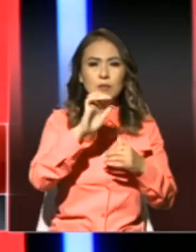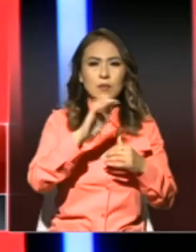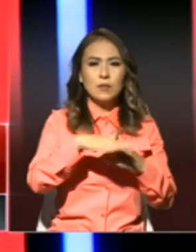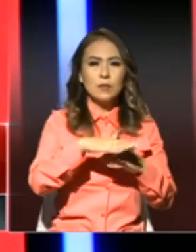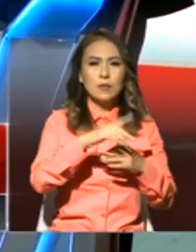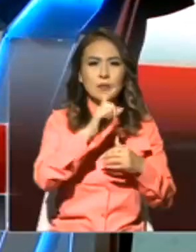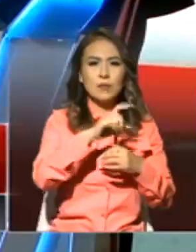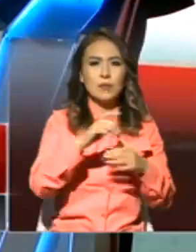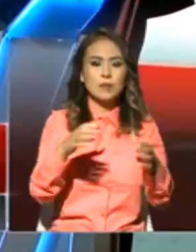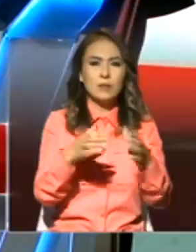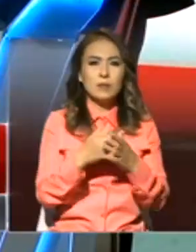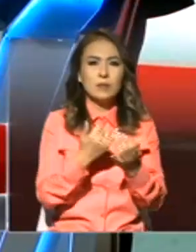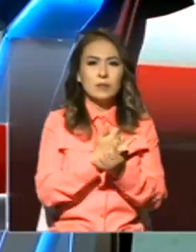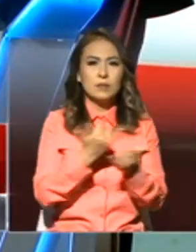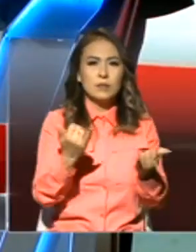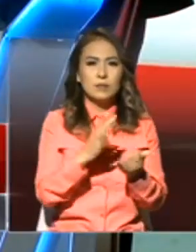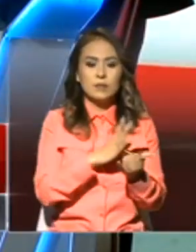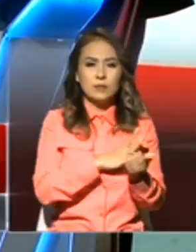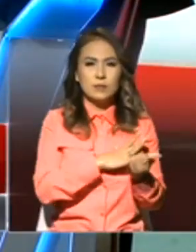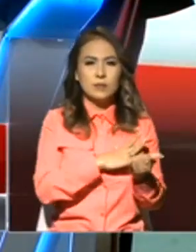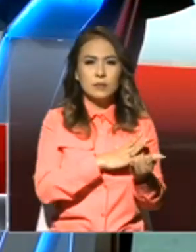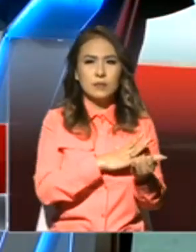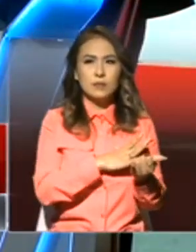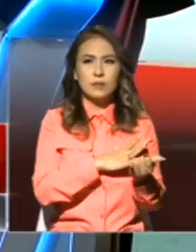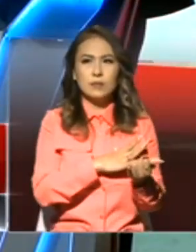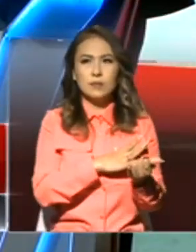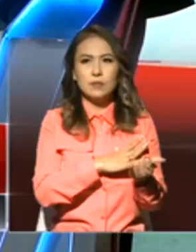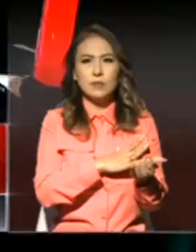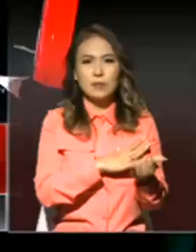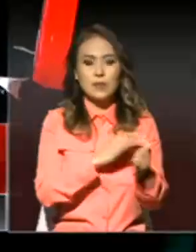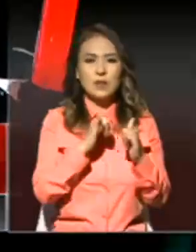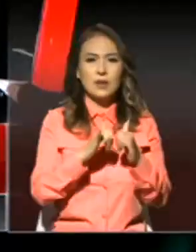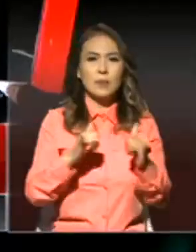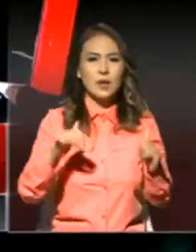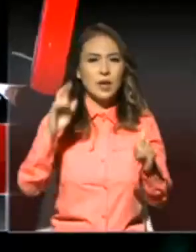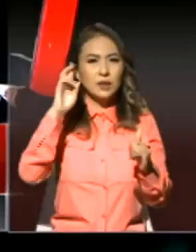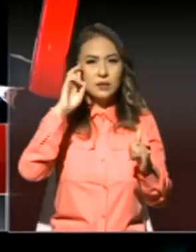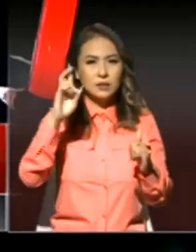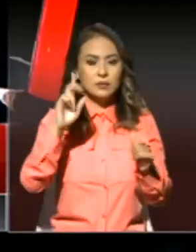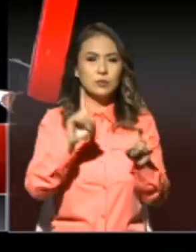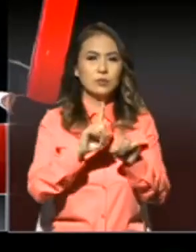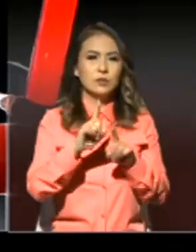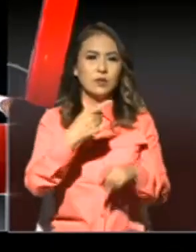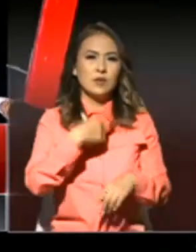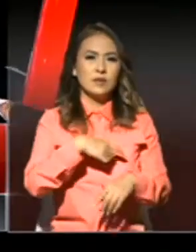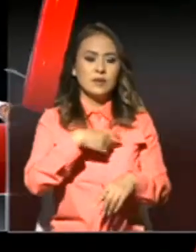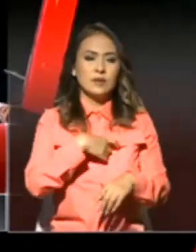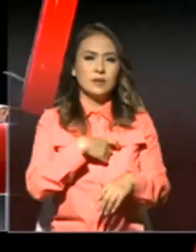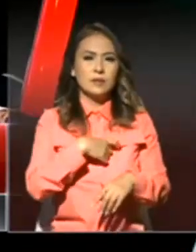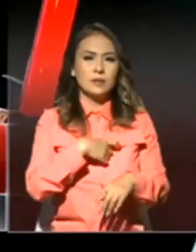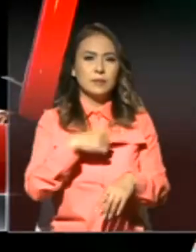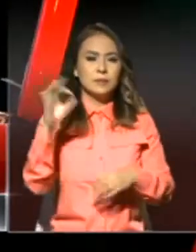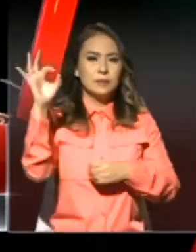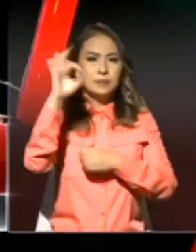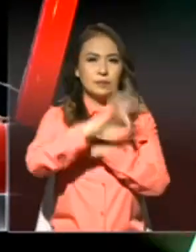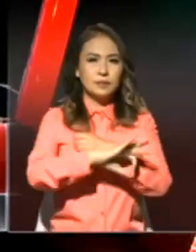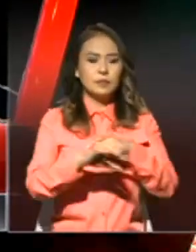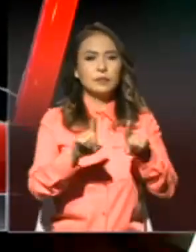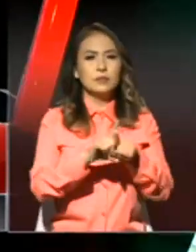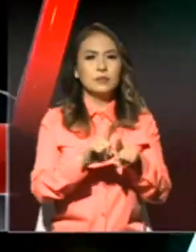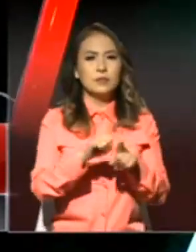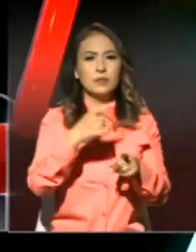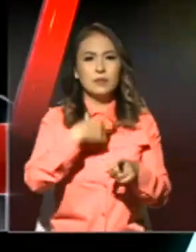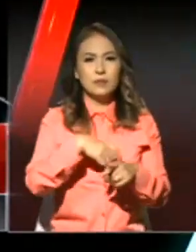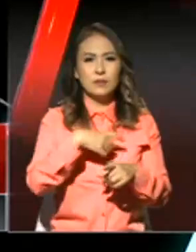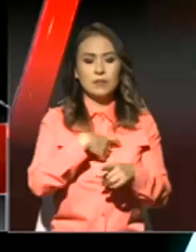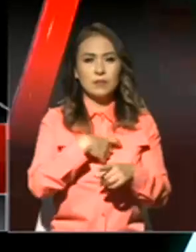адамға баспана берген екен. Былай қарасаңыздар, дамыған елдер десек, тағы өзімізге тиеді. Батыс елдері десек, тағы өзімізге